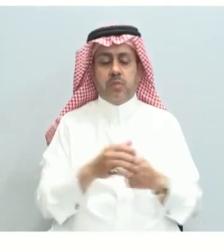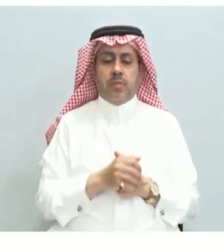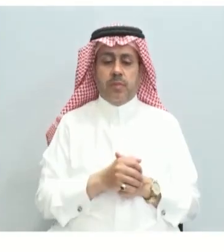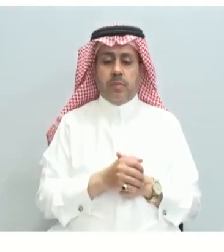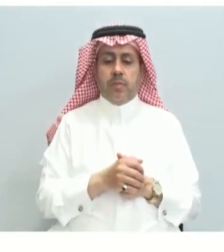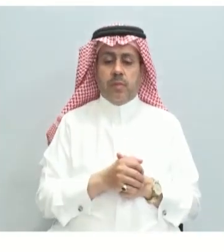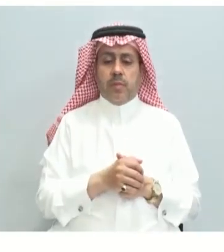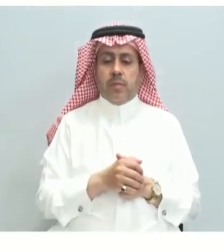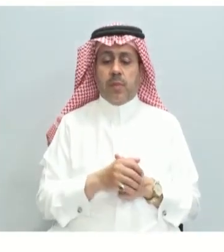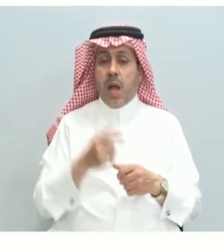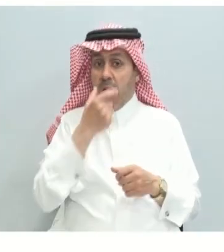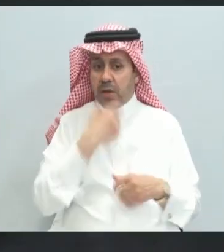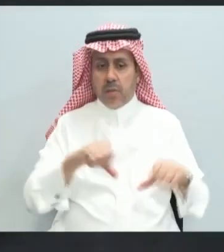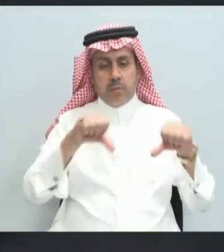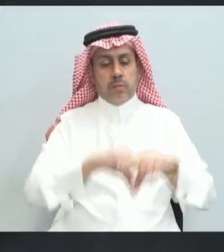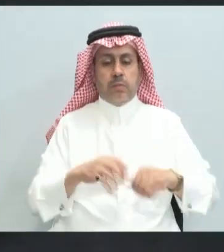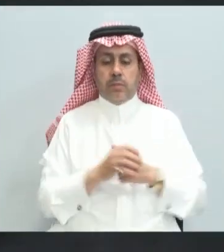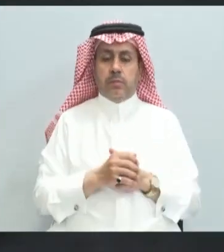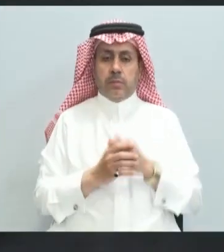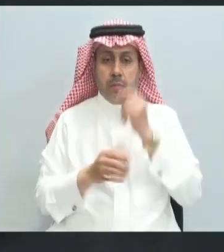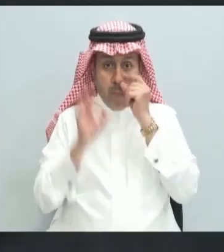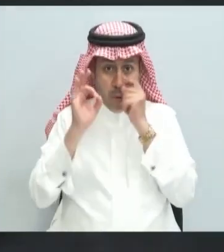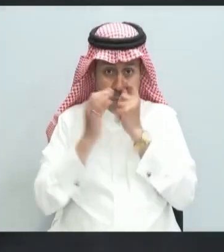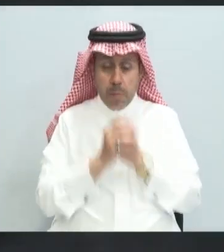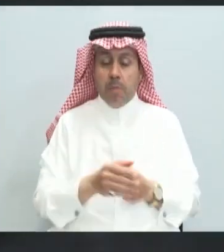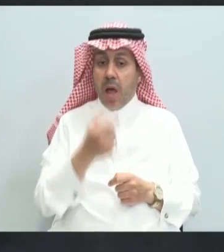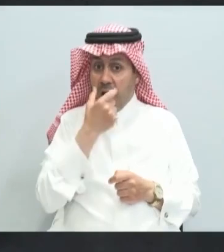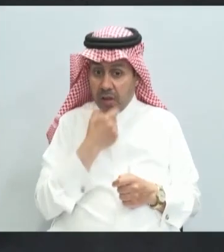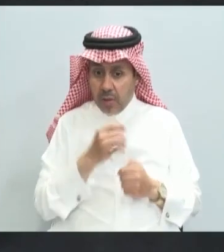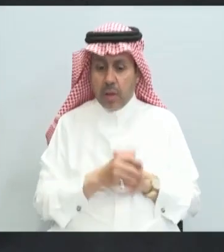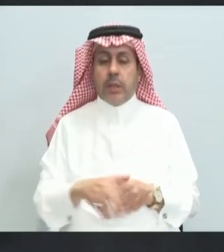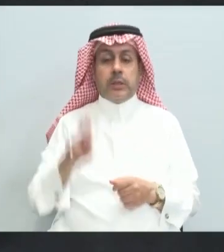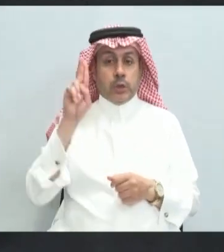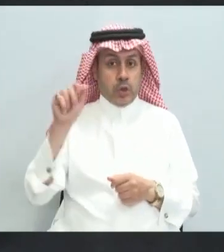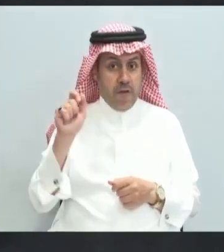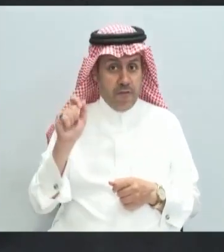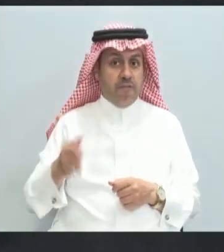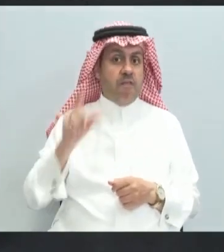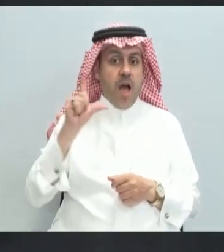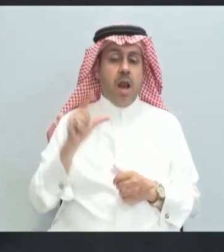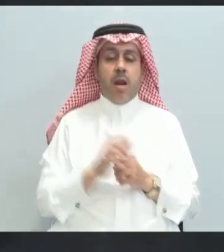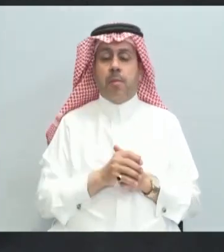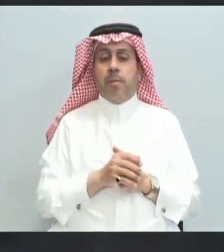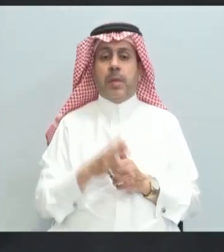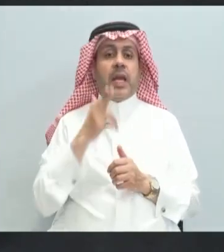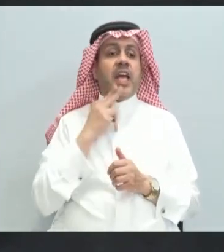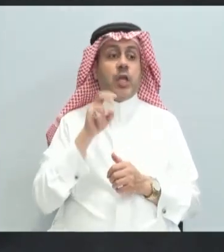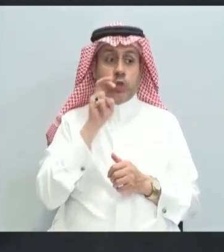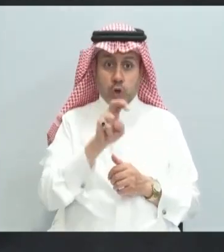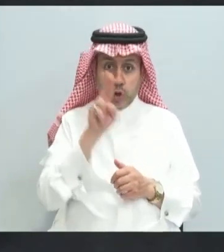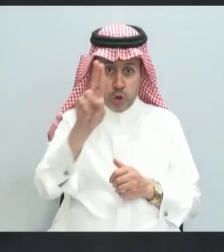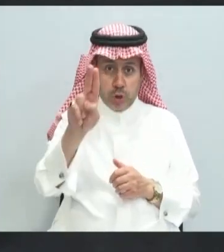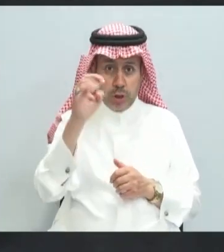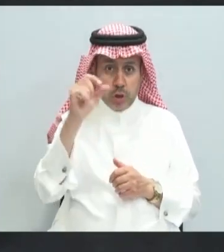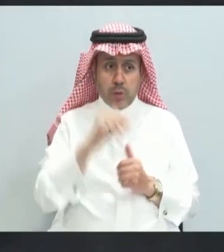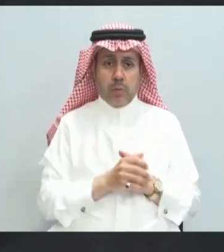الله عليه وسلم، وينبغي أن ننتبه إلى هذه النقطة. تفاءلوا بالخير تجدوه، مقولة سين